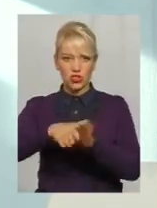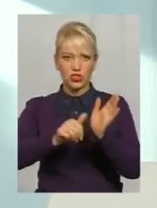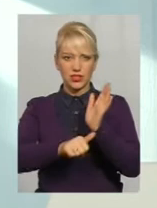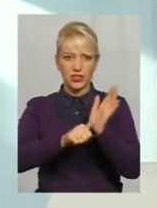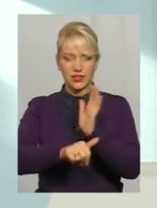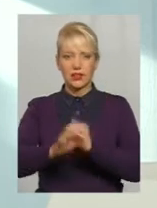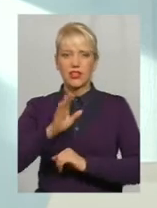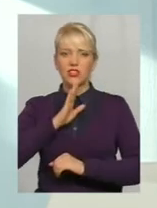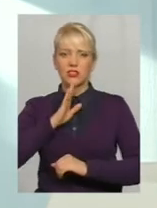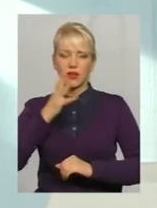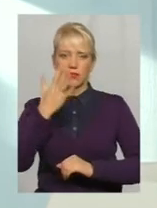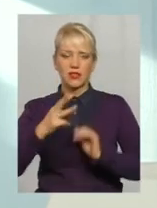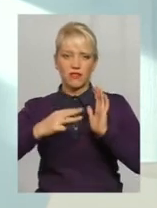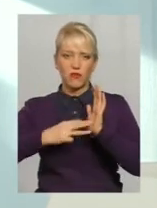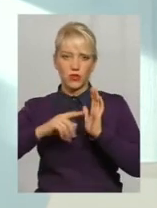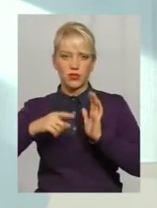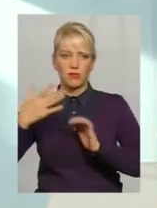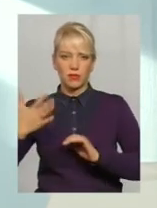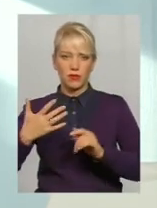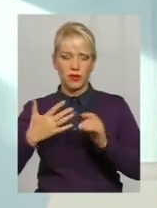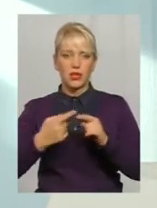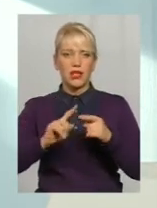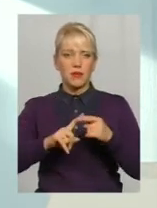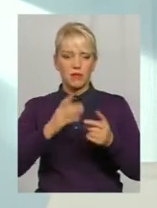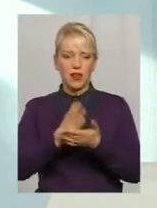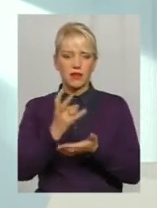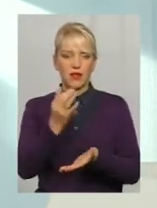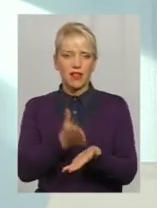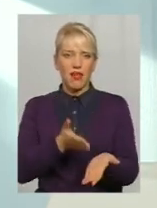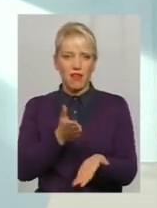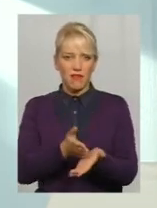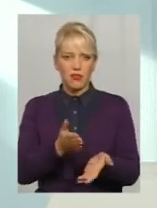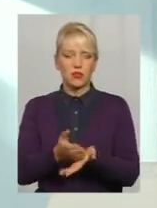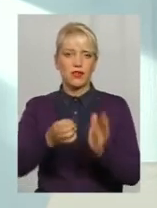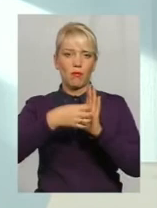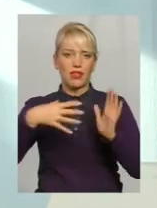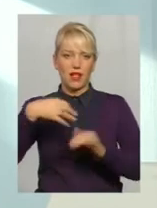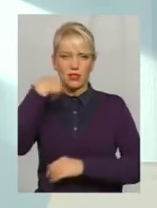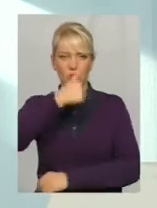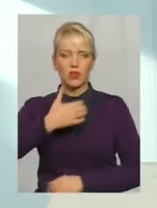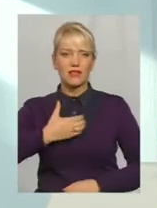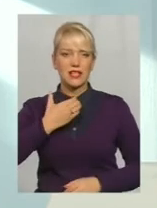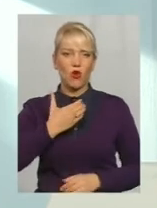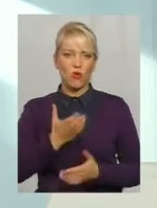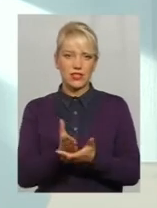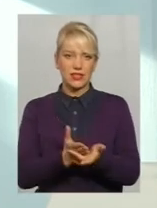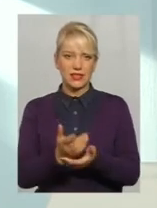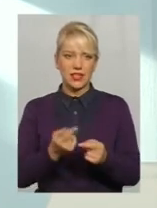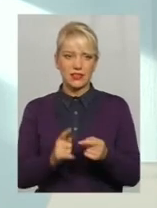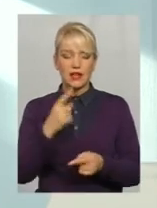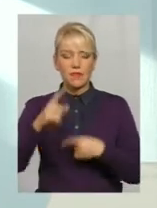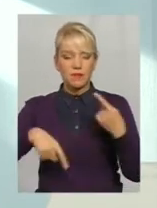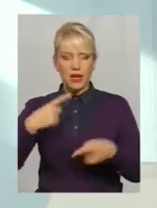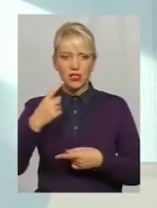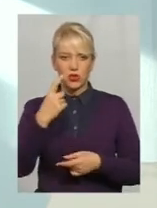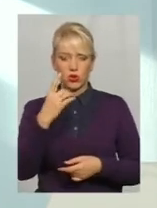жінка 58,5 років, мають при наявності 15 років страхового стажу. З 1 січня наступного